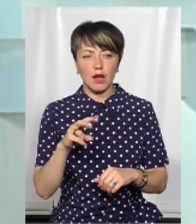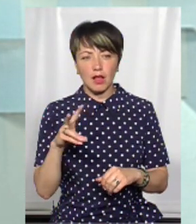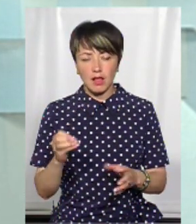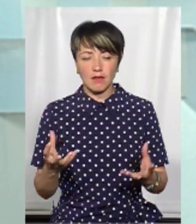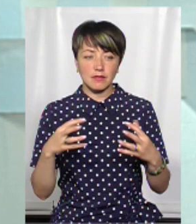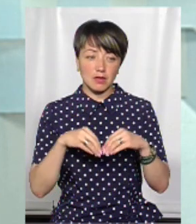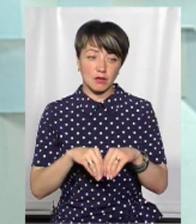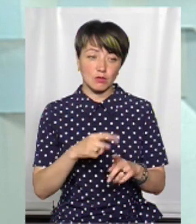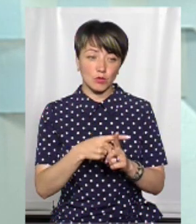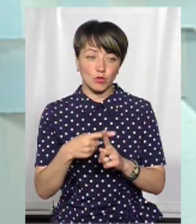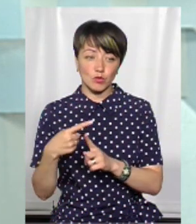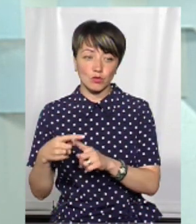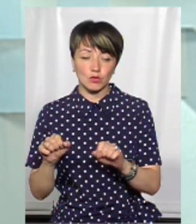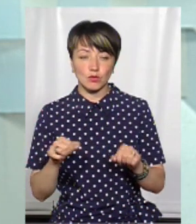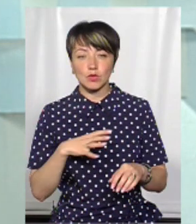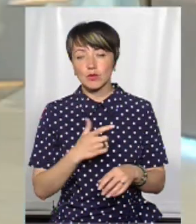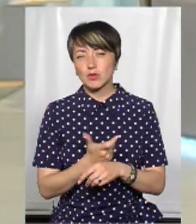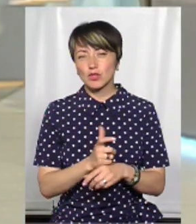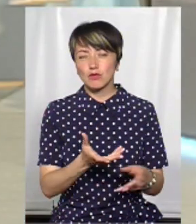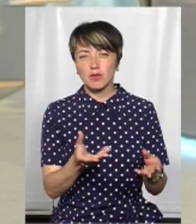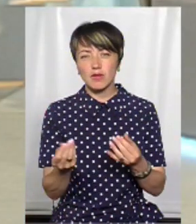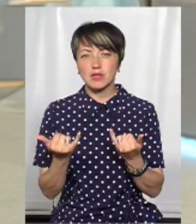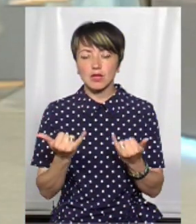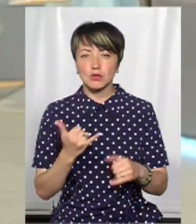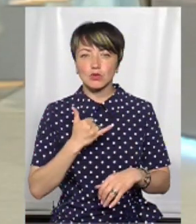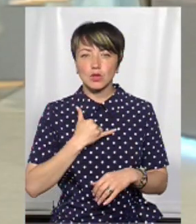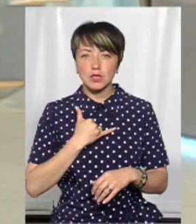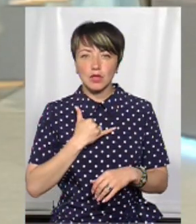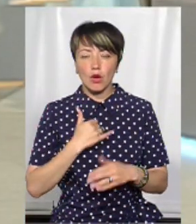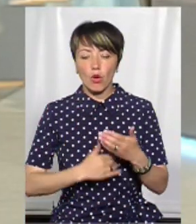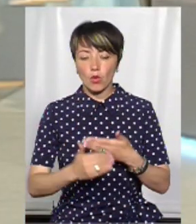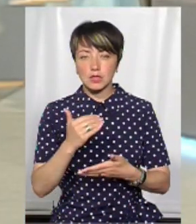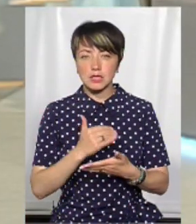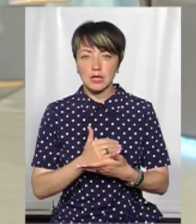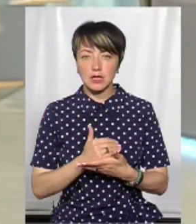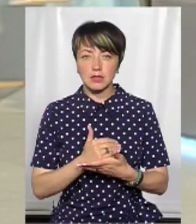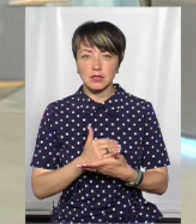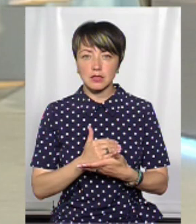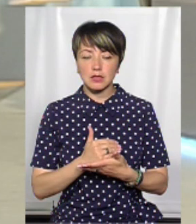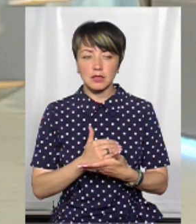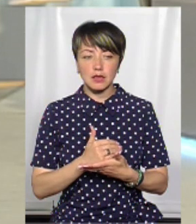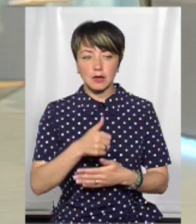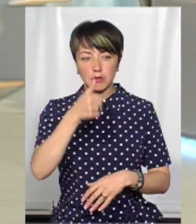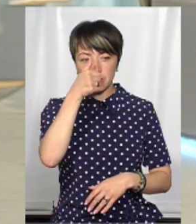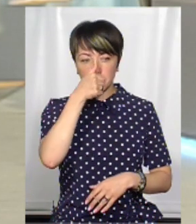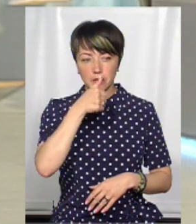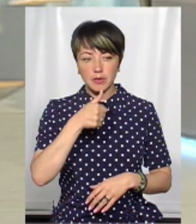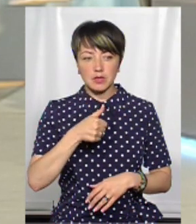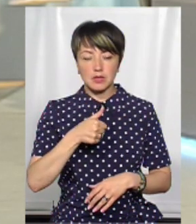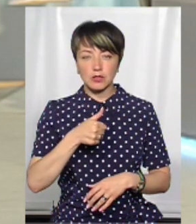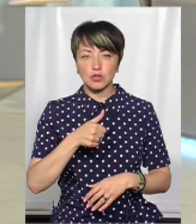все разом все може впливати. Тут набагато більше впливає, зараз у нас йдуть останніх місяць